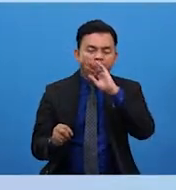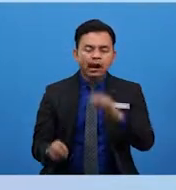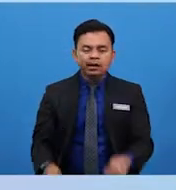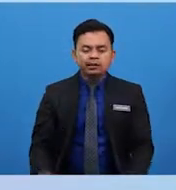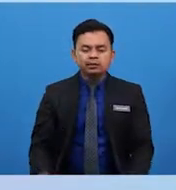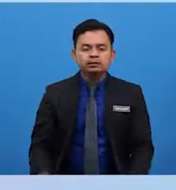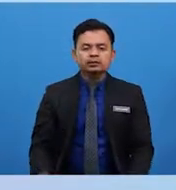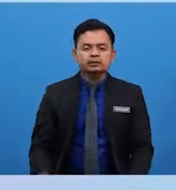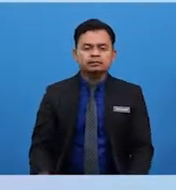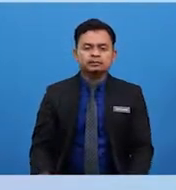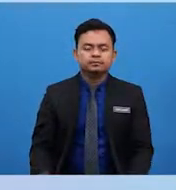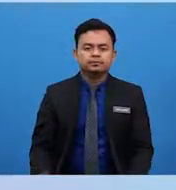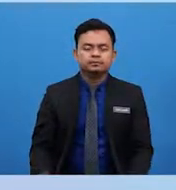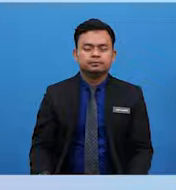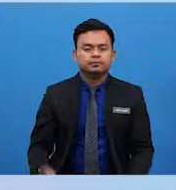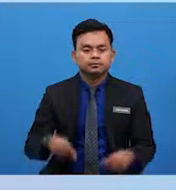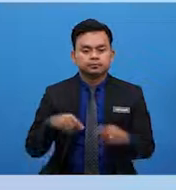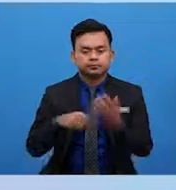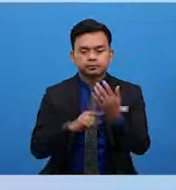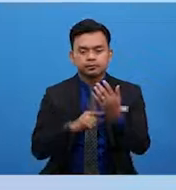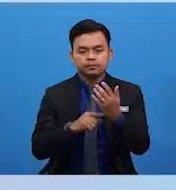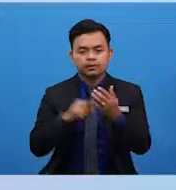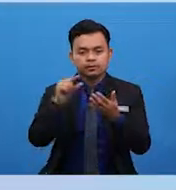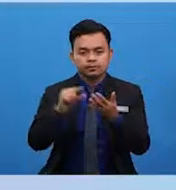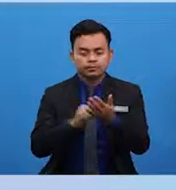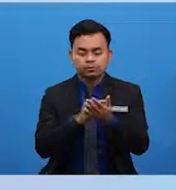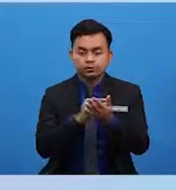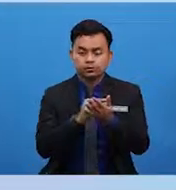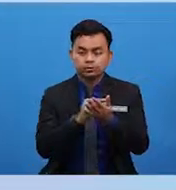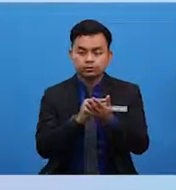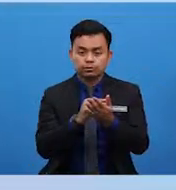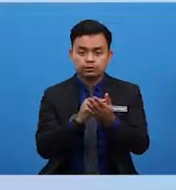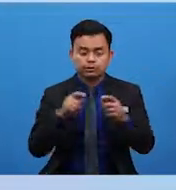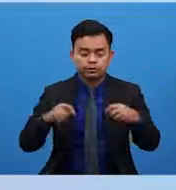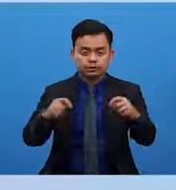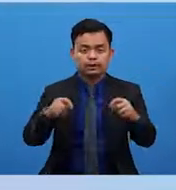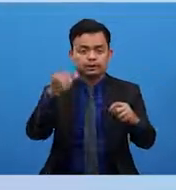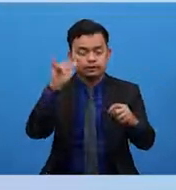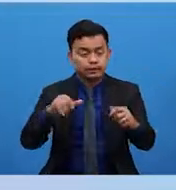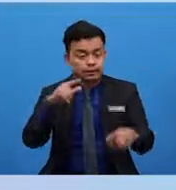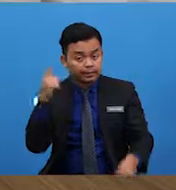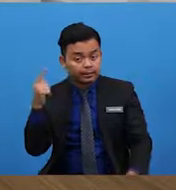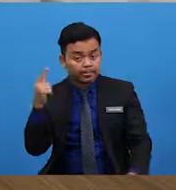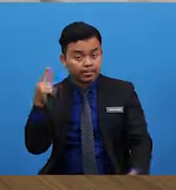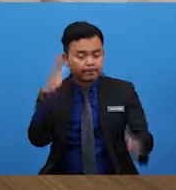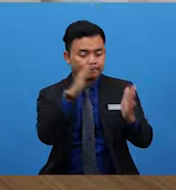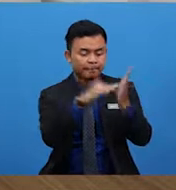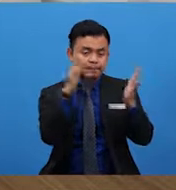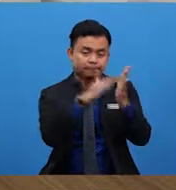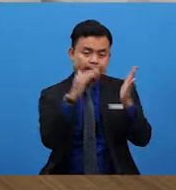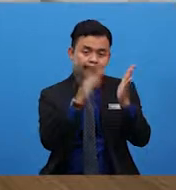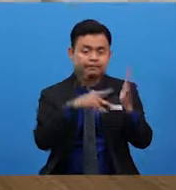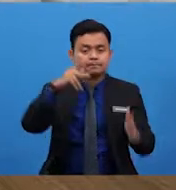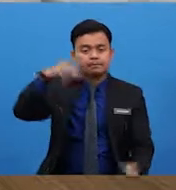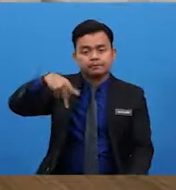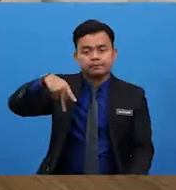menggunakan teknik paytime OK Google carikan nama yang menghasilkan jejali nanya sangat menarik sampai sekarang